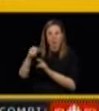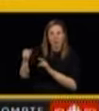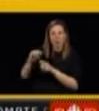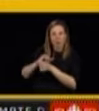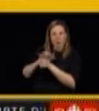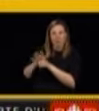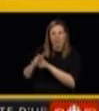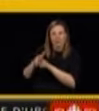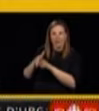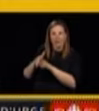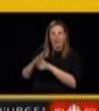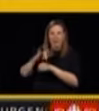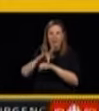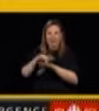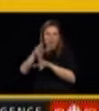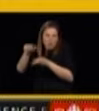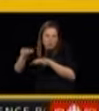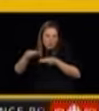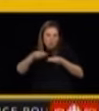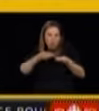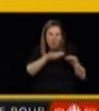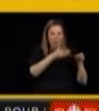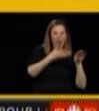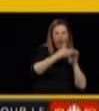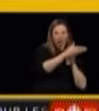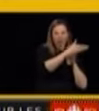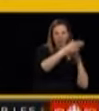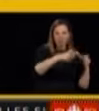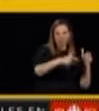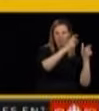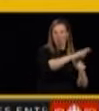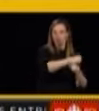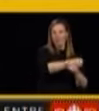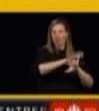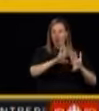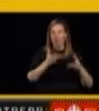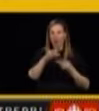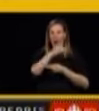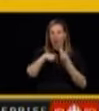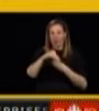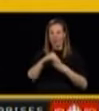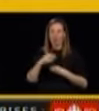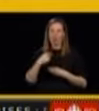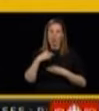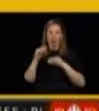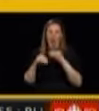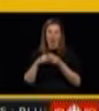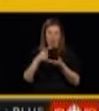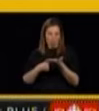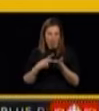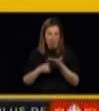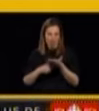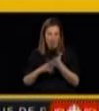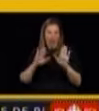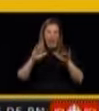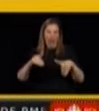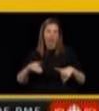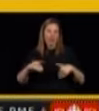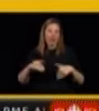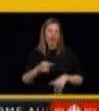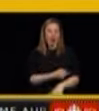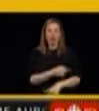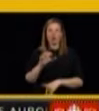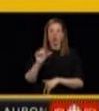ramènent le virus dans les hôpitaux? Moi, je vais vous dire une chose là-dessus, puis je vais laisser Dr Arruda vous répondre parce que c'est un volet